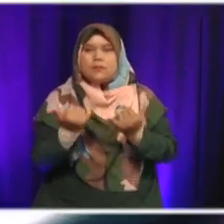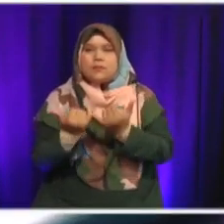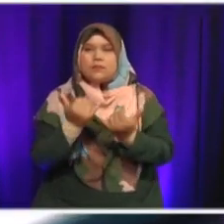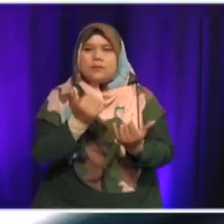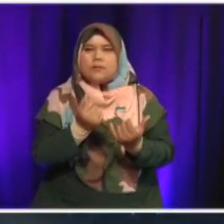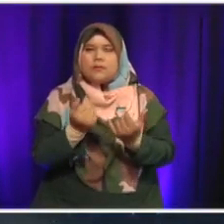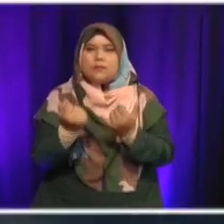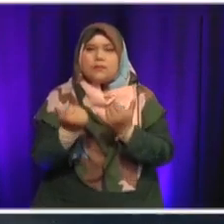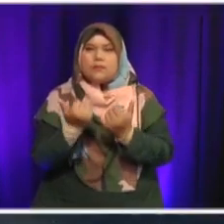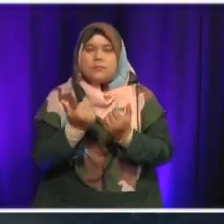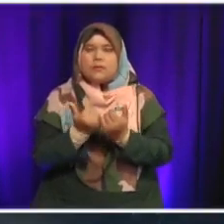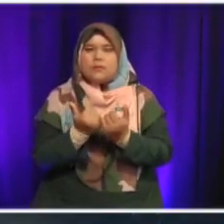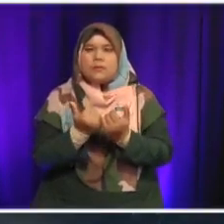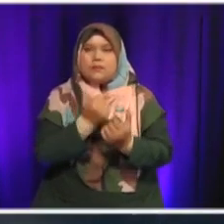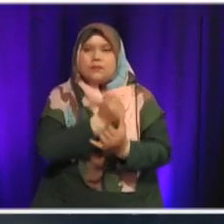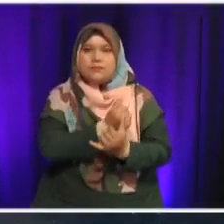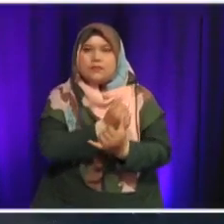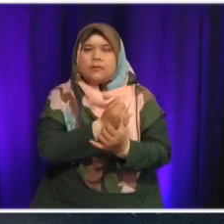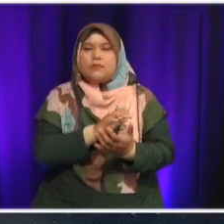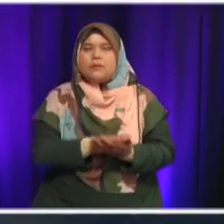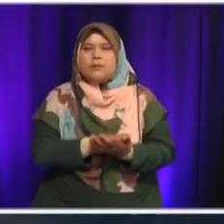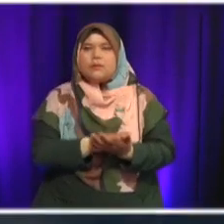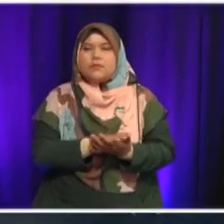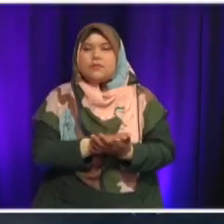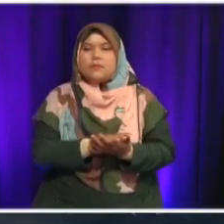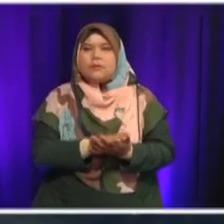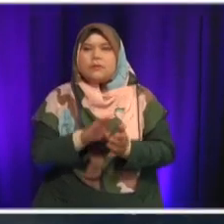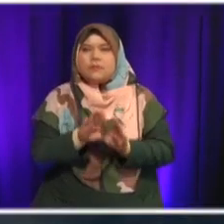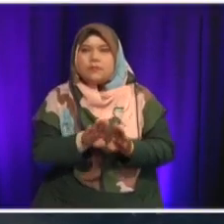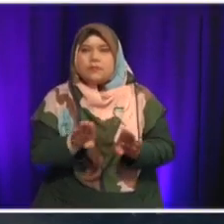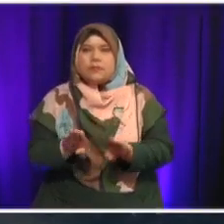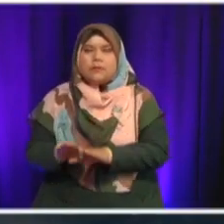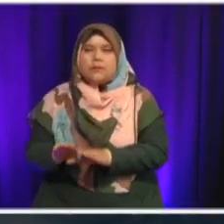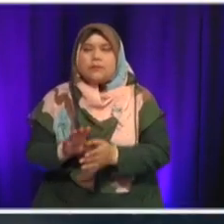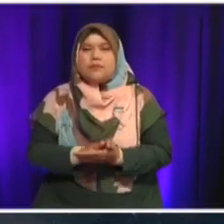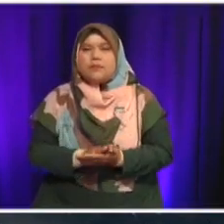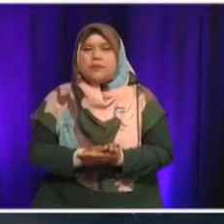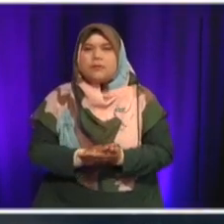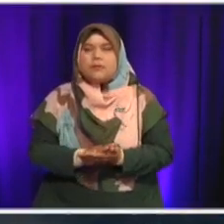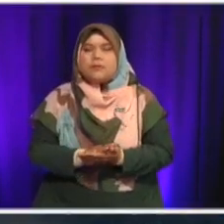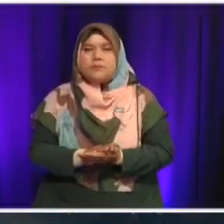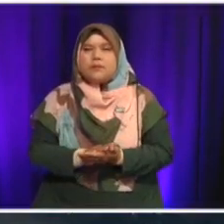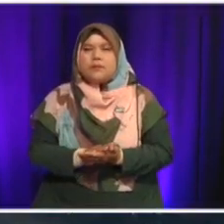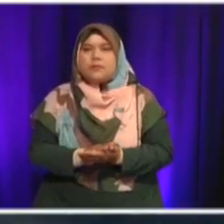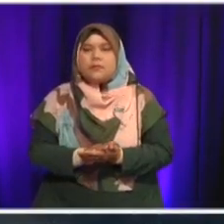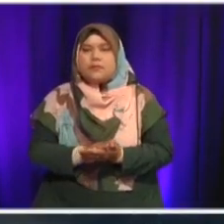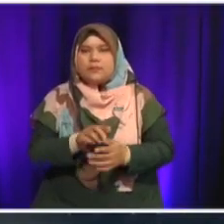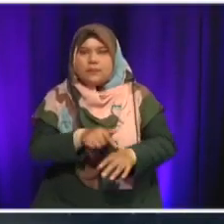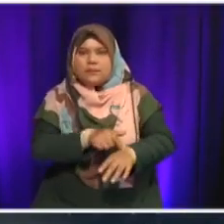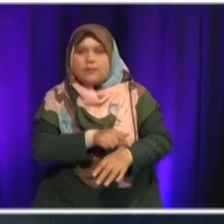itu dapat mencoba bentuk-bentuk yang lain sepanjang kelas yang dijalankan